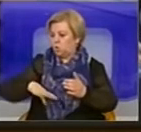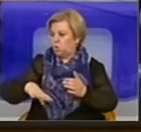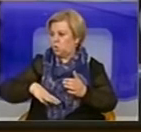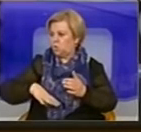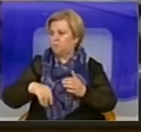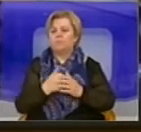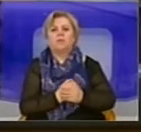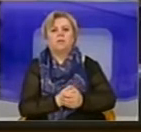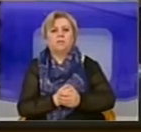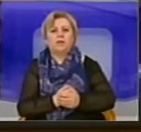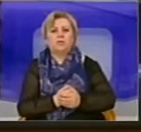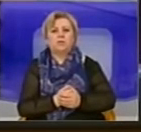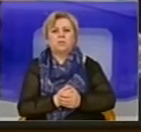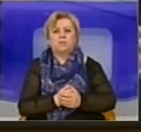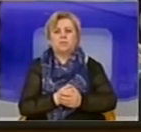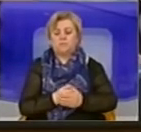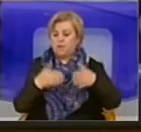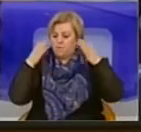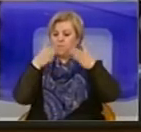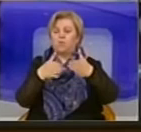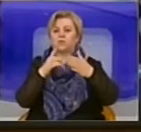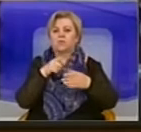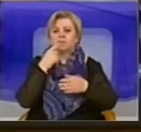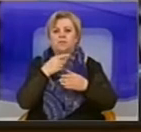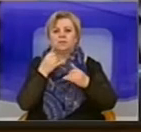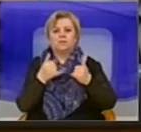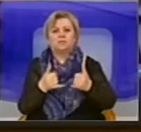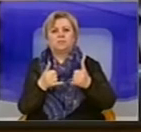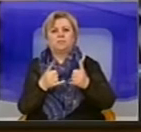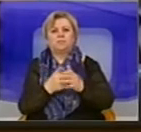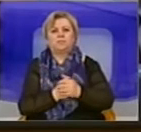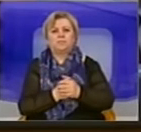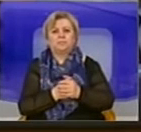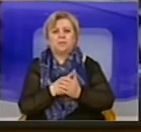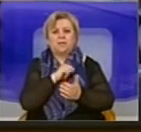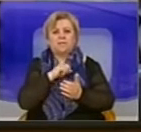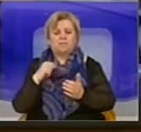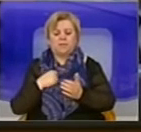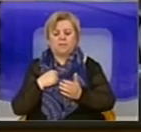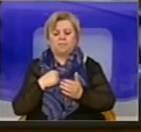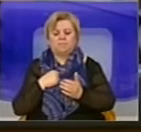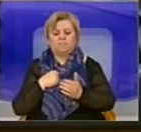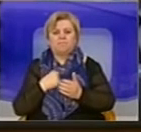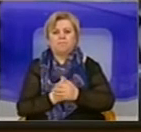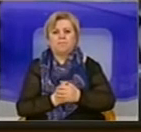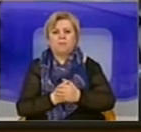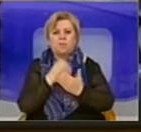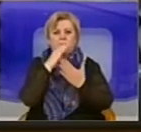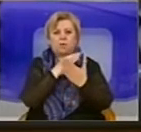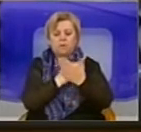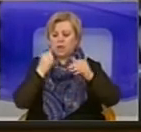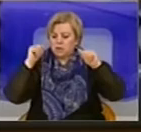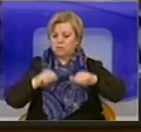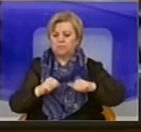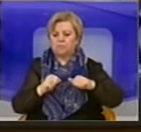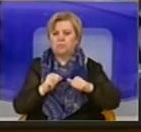e kryesuesës. Fusha për cilën do të flas sot dhe vetëm në aspektin e programit qeveritar, pra